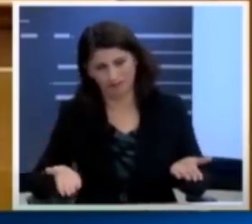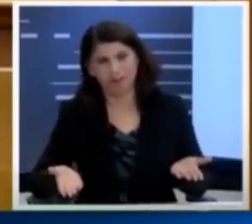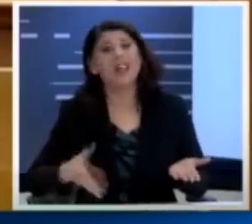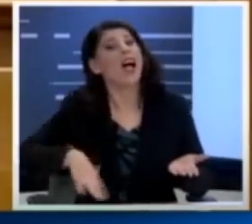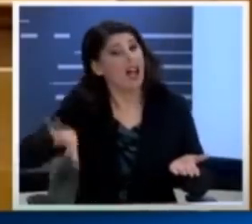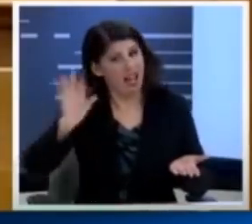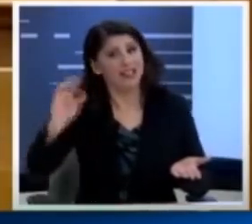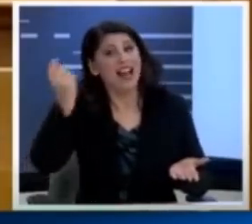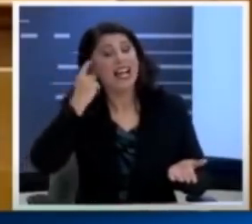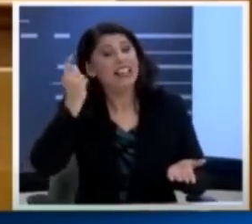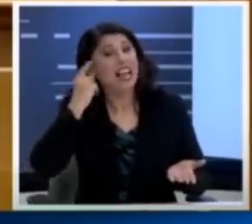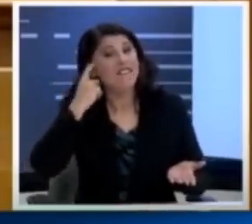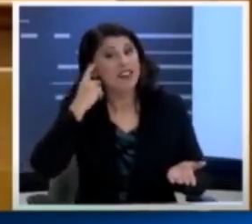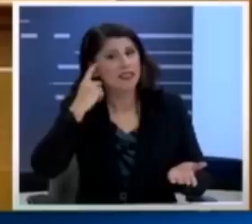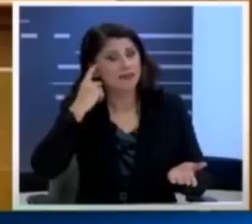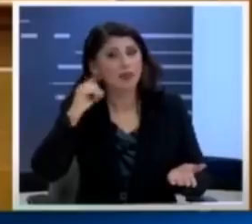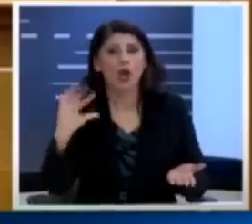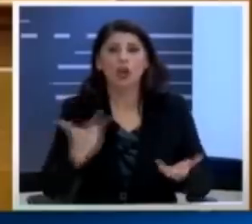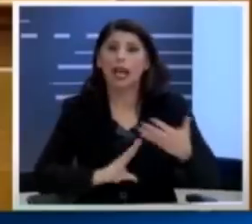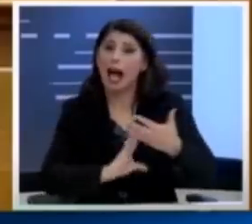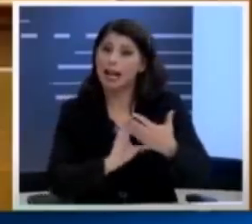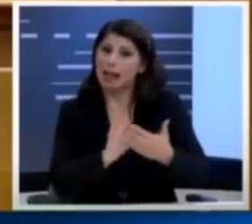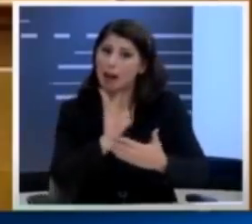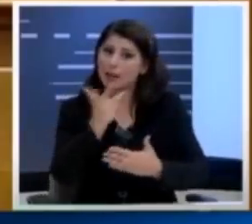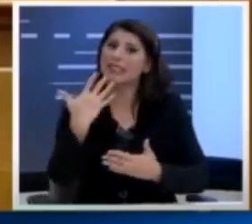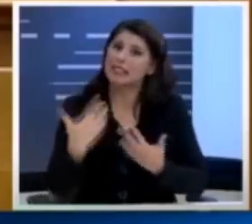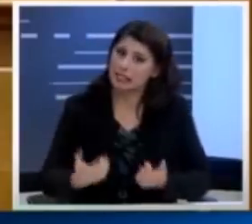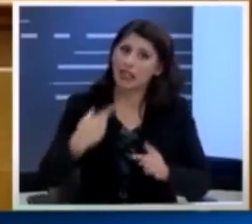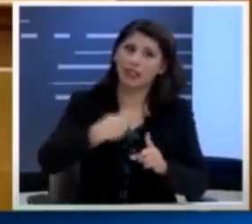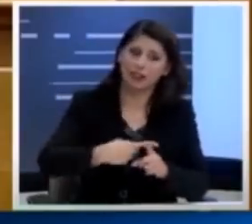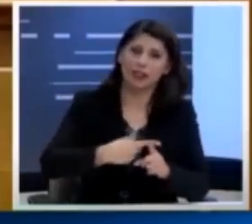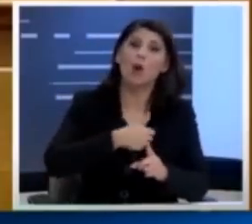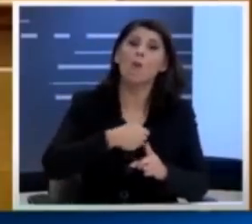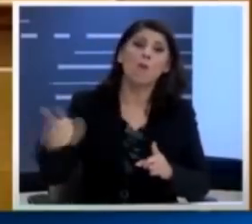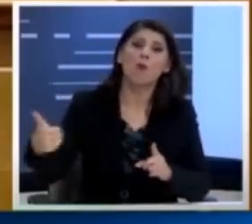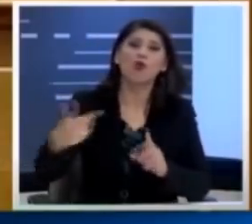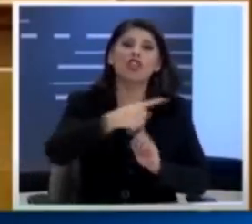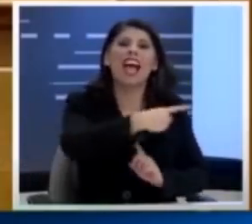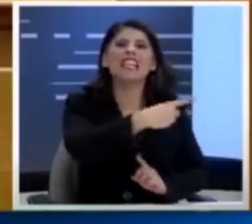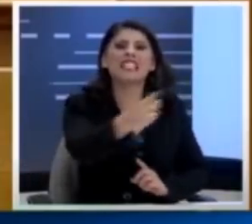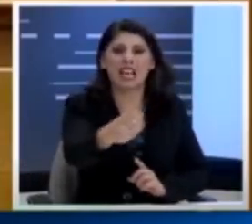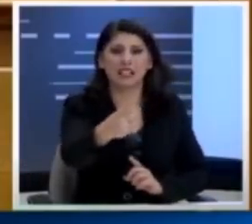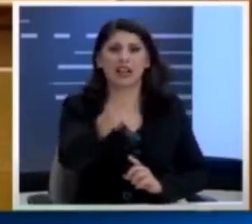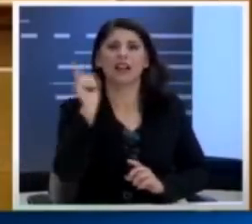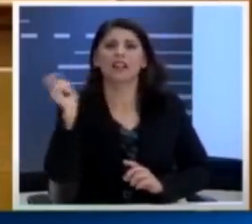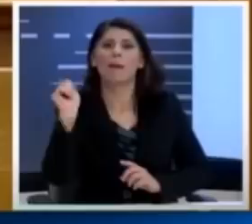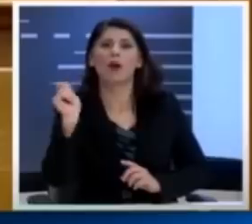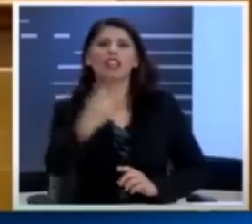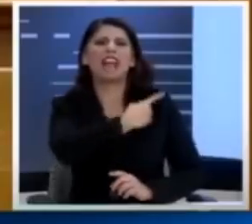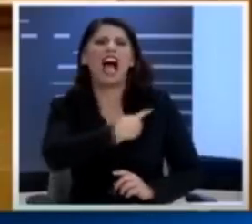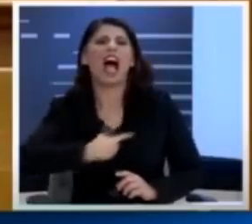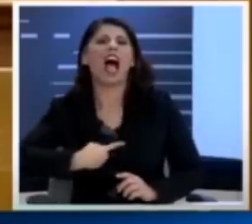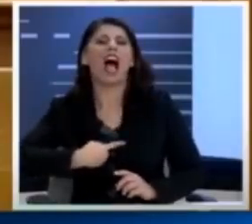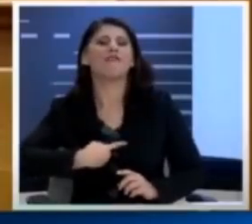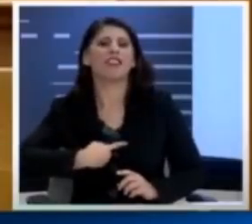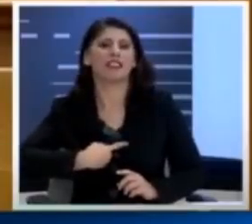Έχει αρχίσει να καταλαβαίνει πως η ανάπτυξη είναι θετική μόνο για σας και για τα πολιτικά αφεντικά